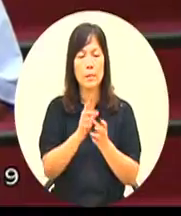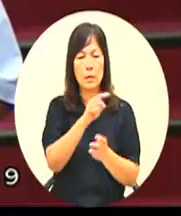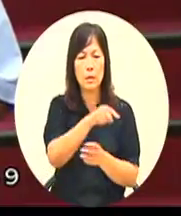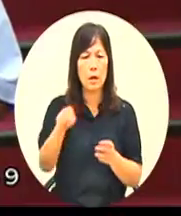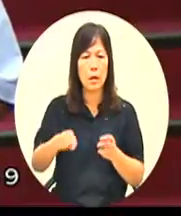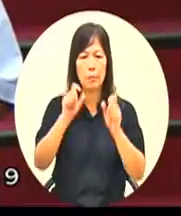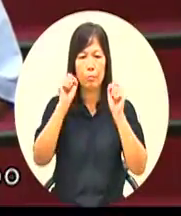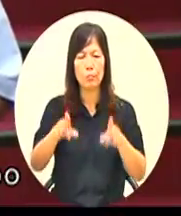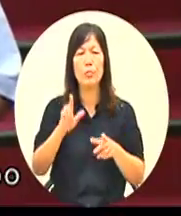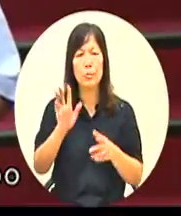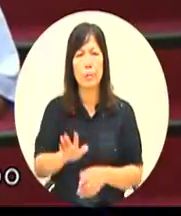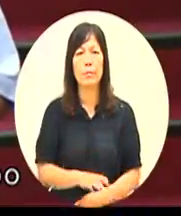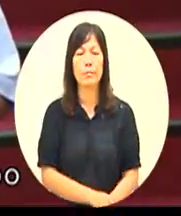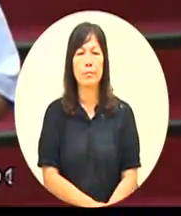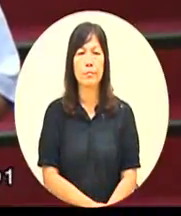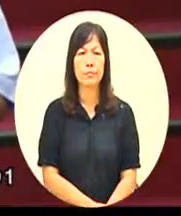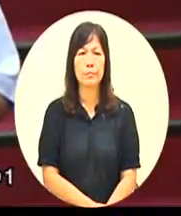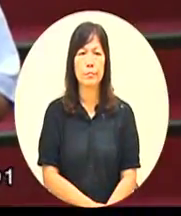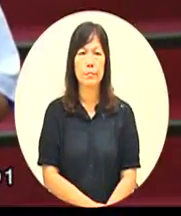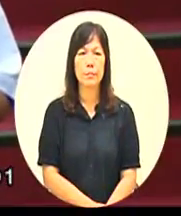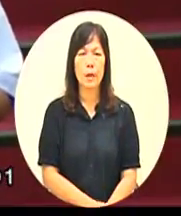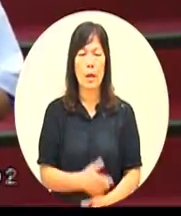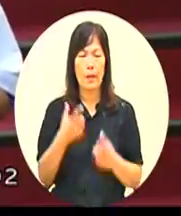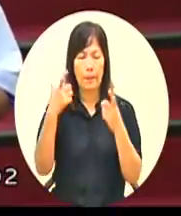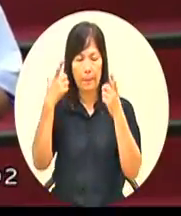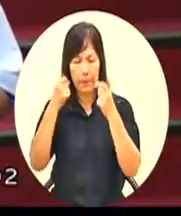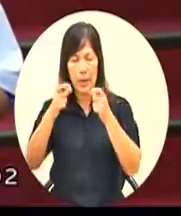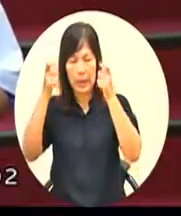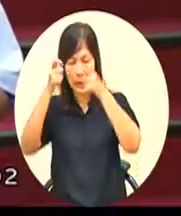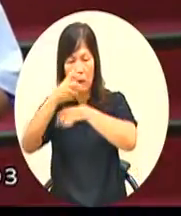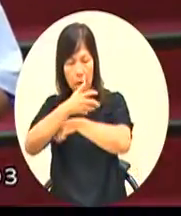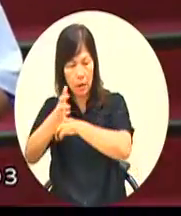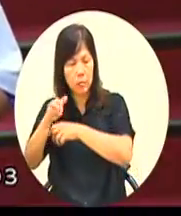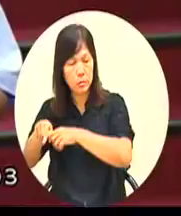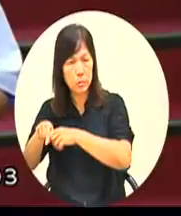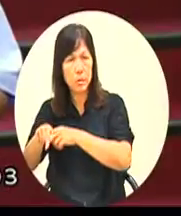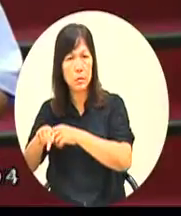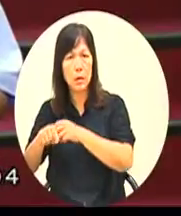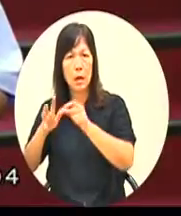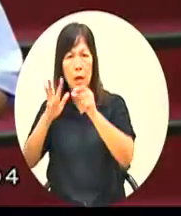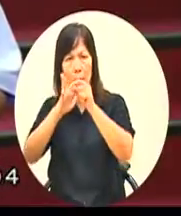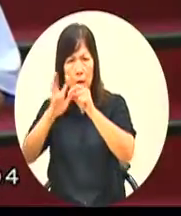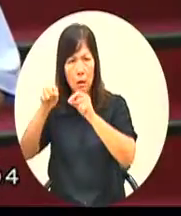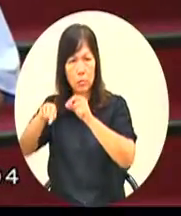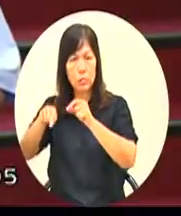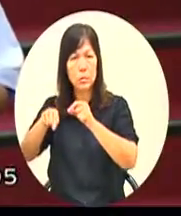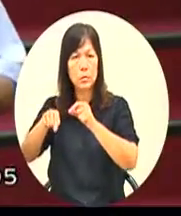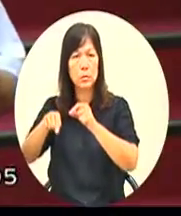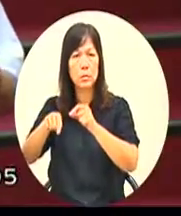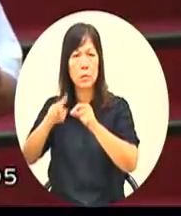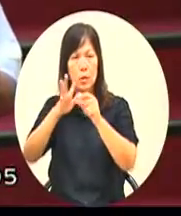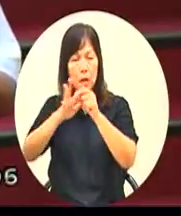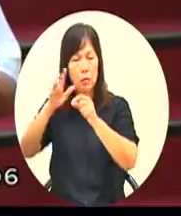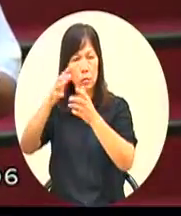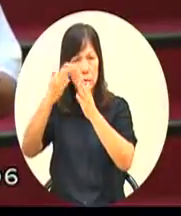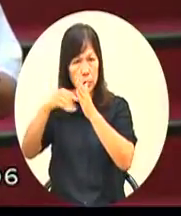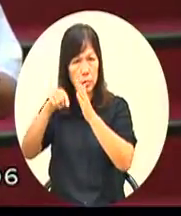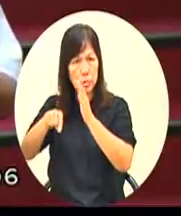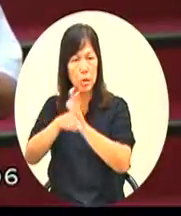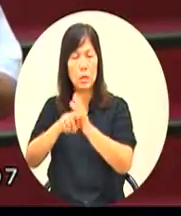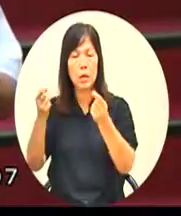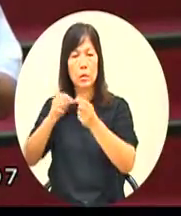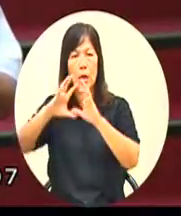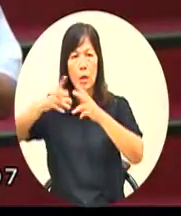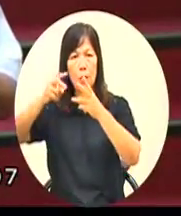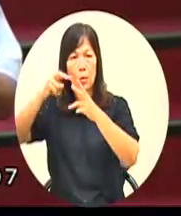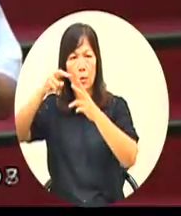制。那像我们原来高雄县的高中职啊，比如说国立